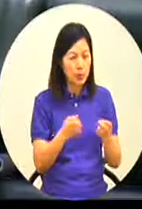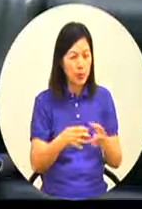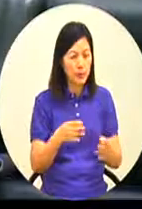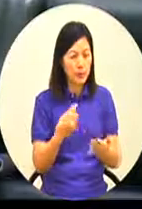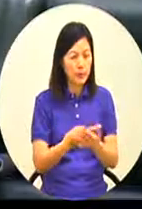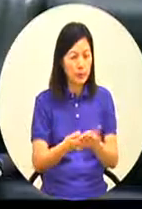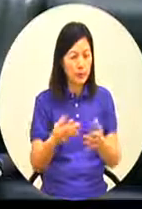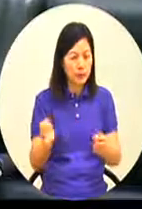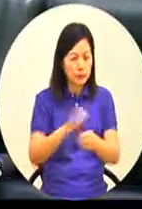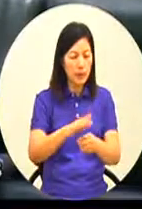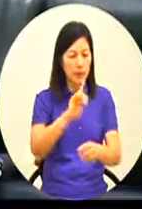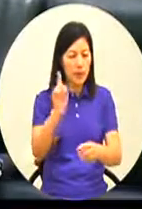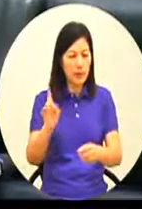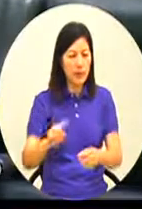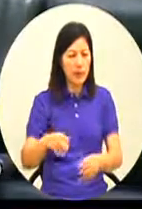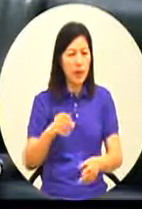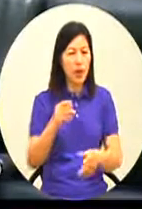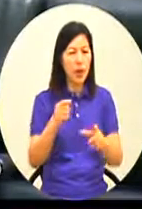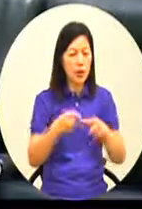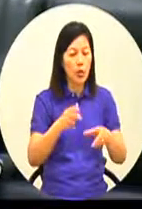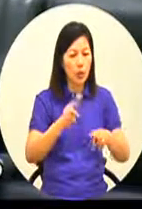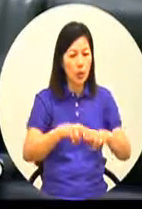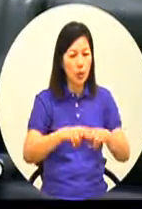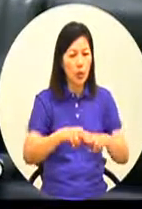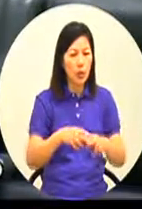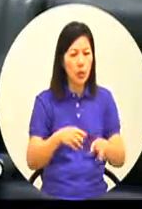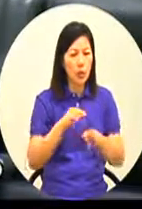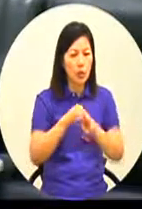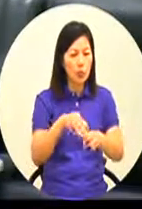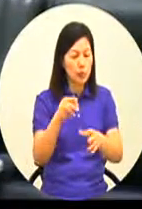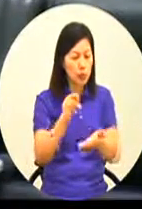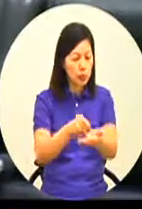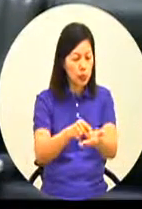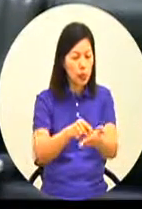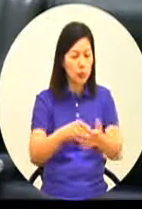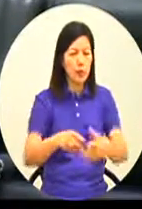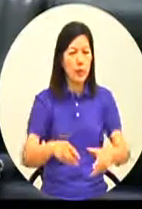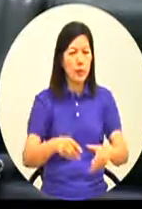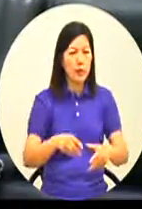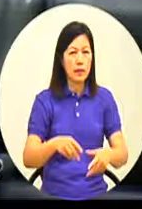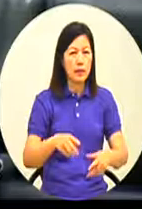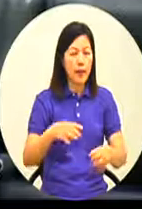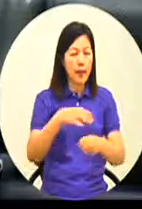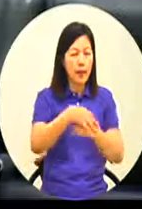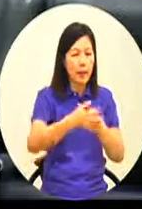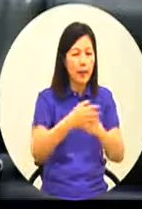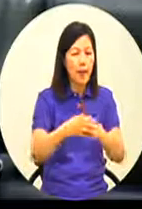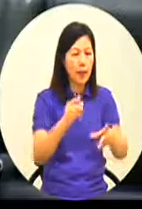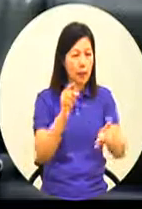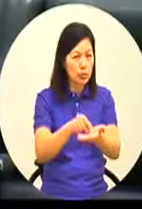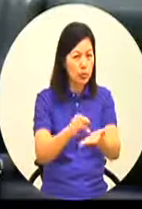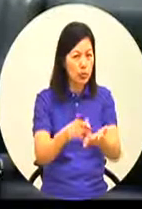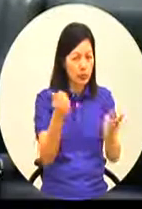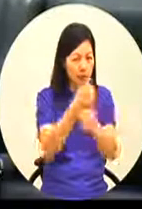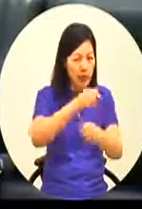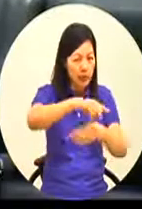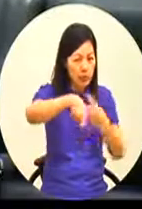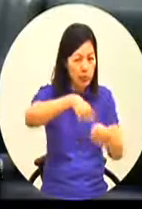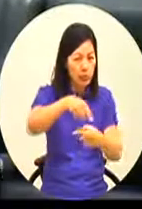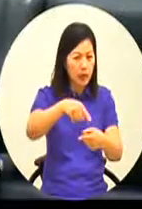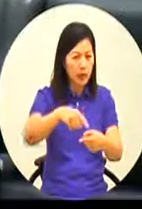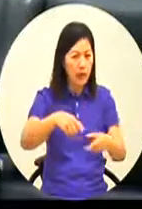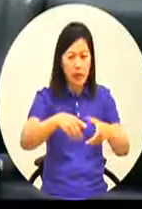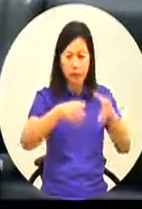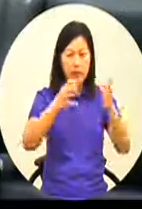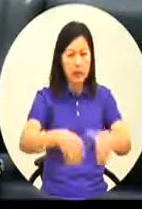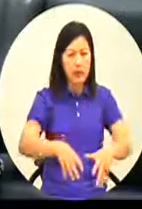个有关公共出租宅，就我们高雄市推出了一个包租代管的这样的模式来兴办这个社